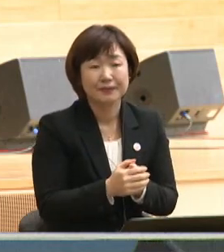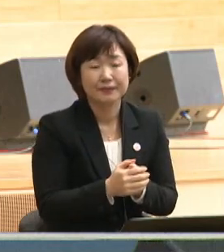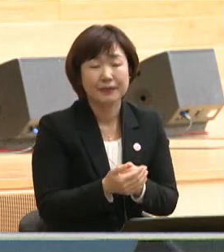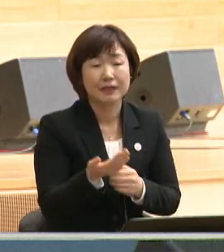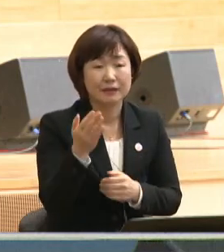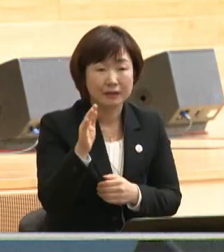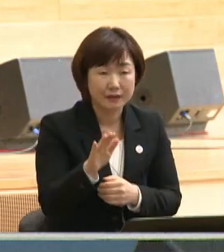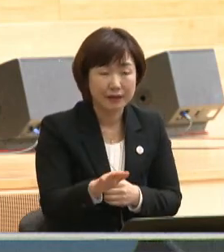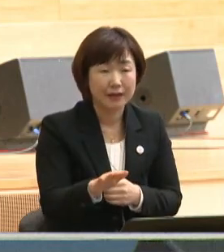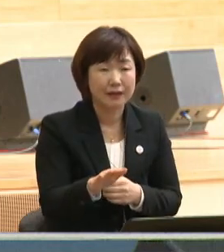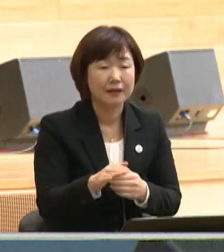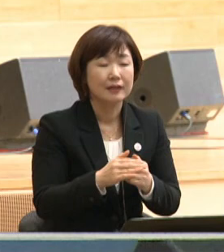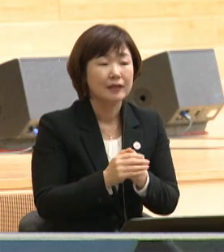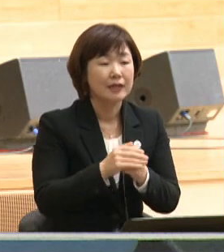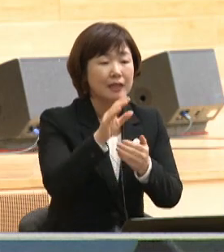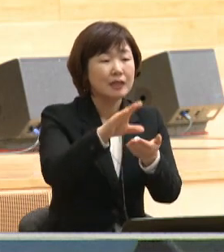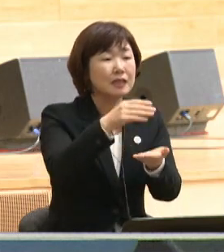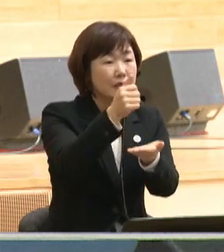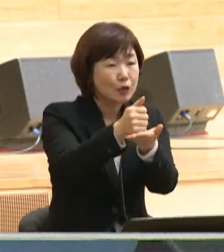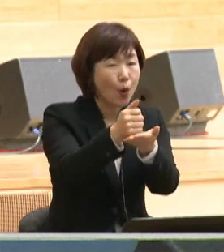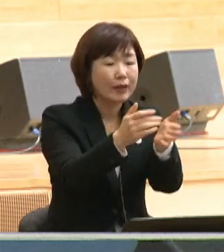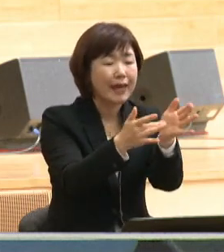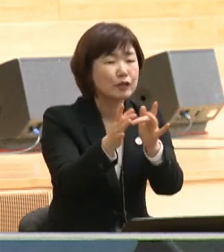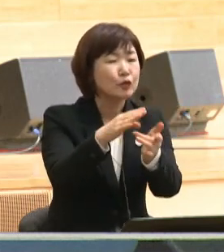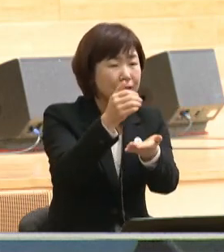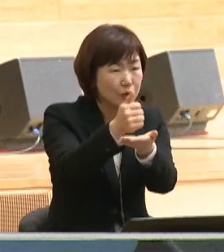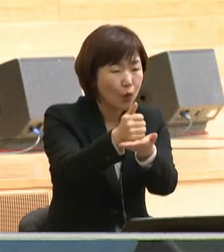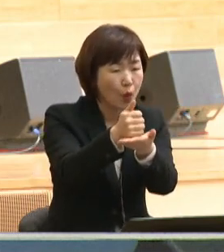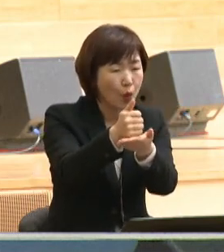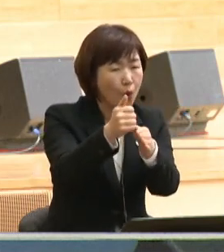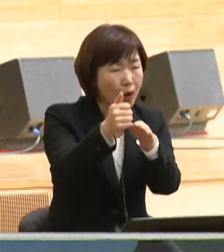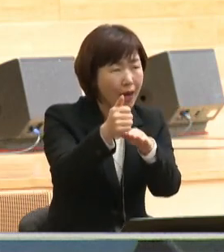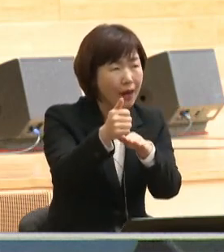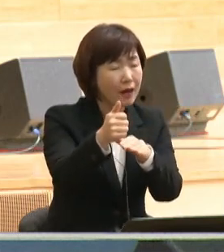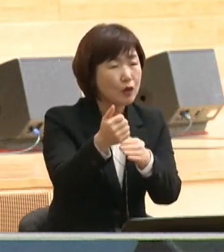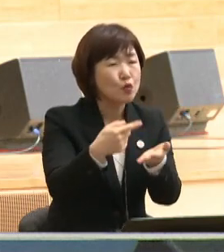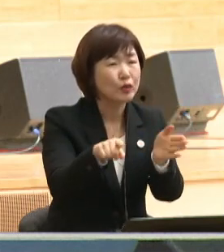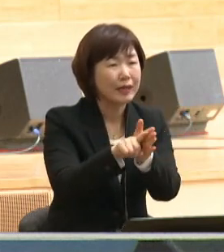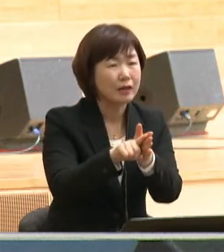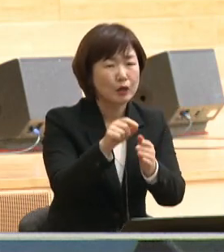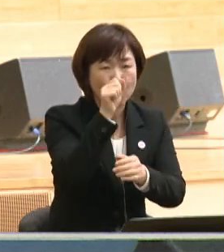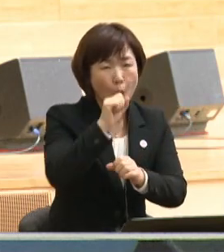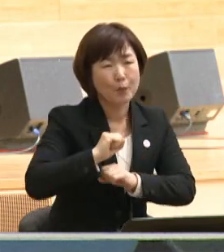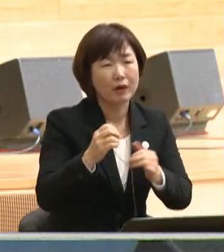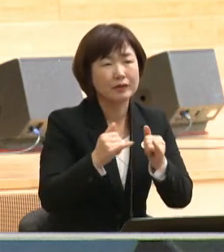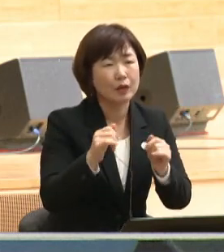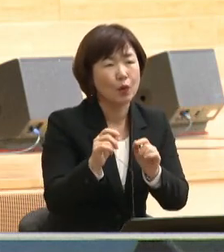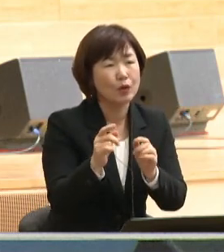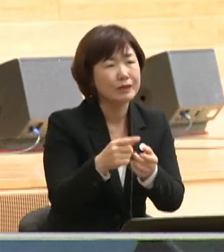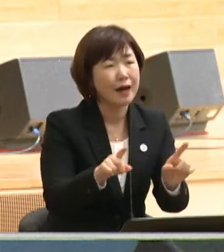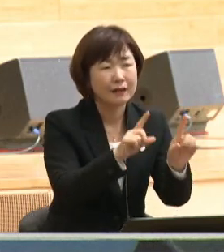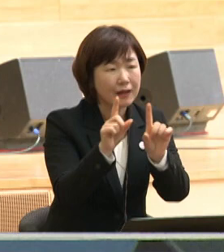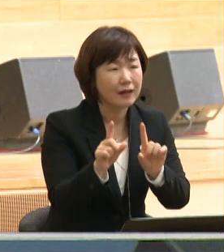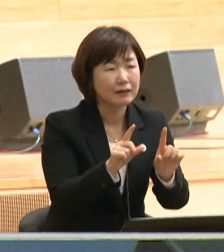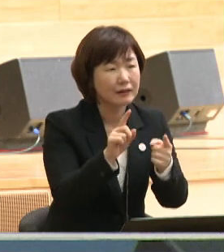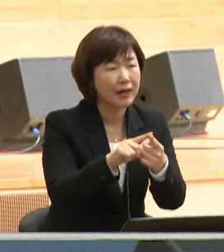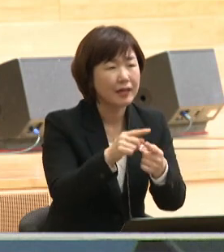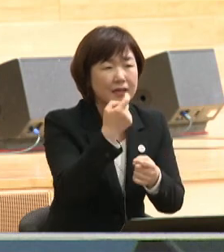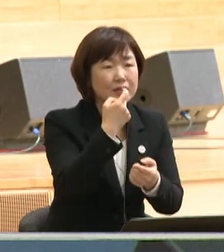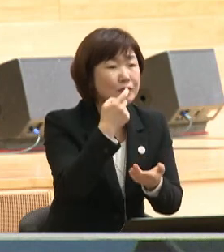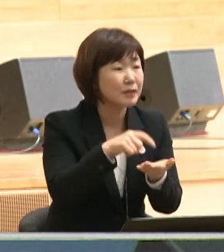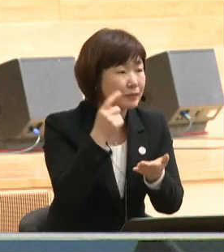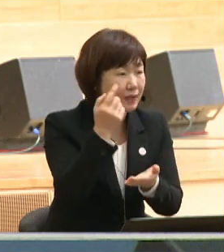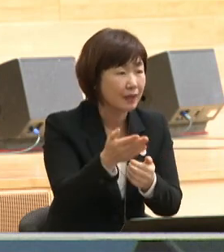여러분 그리스도 예수의 좋은 병사로 산다는 것 과연 말처럼 쉬울까요